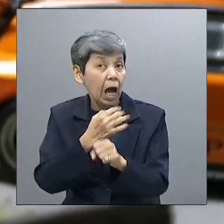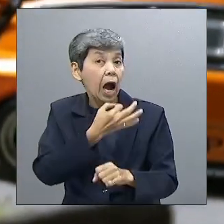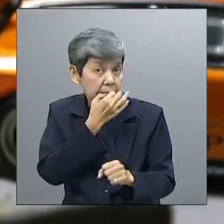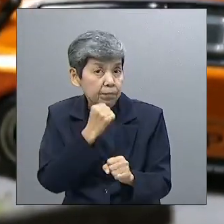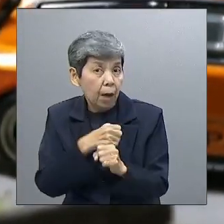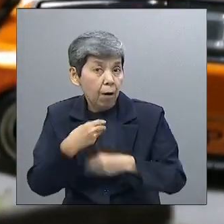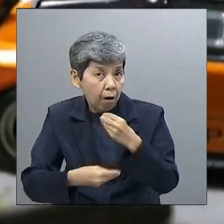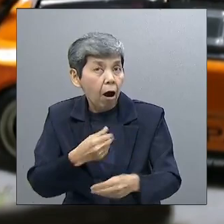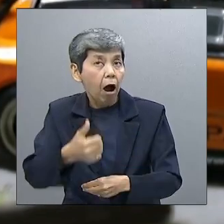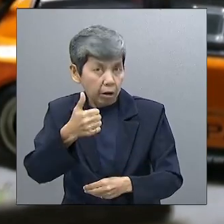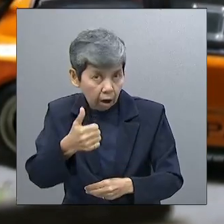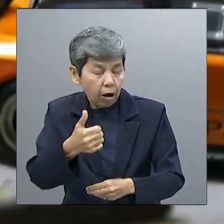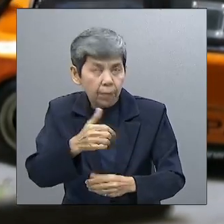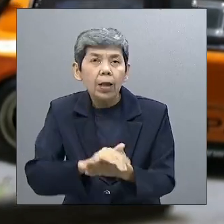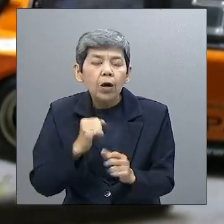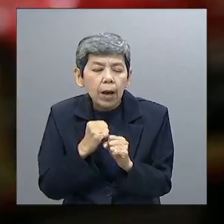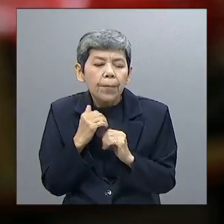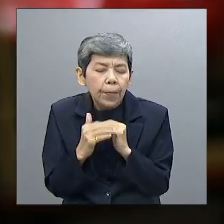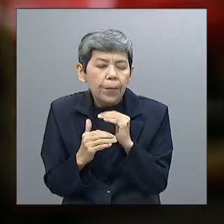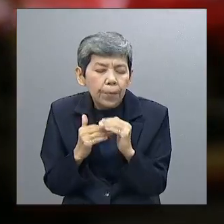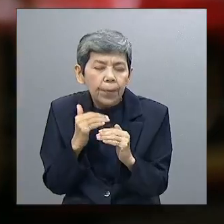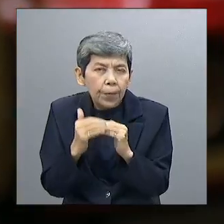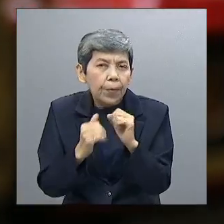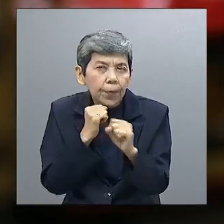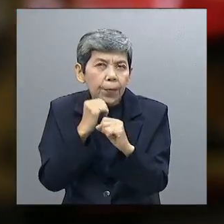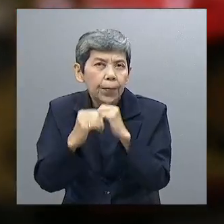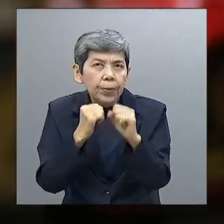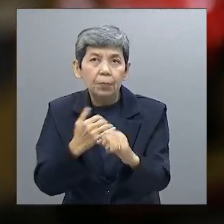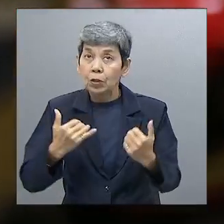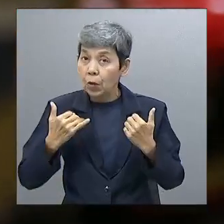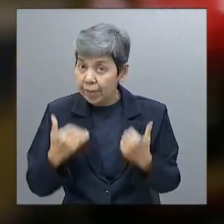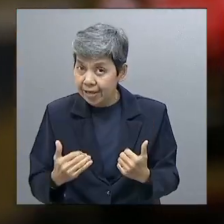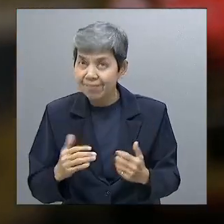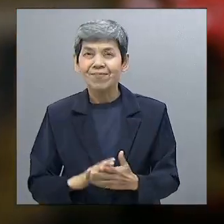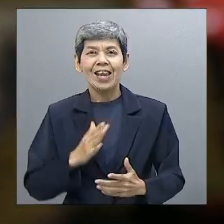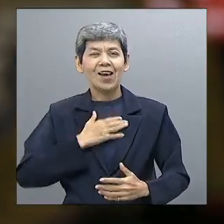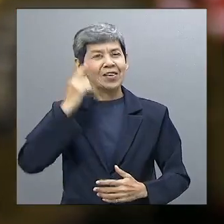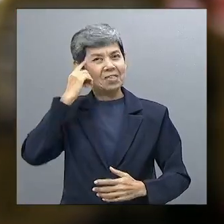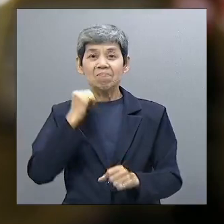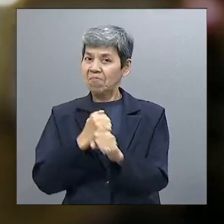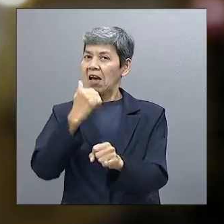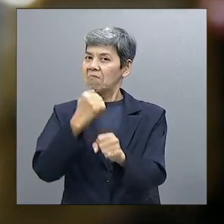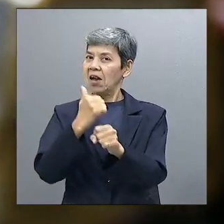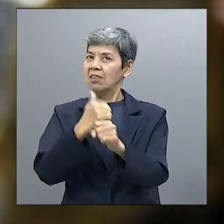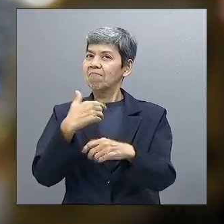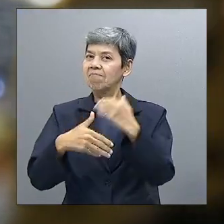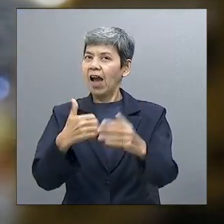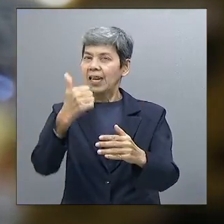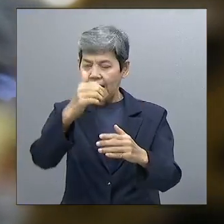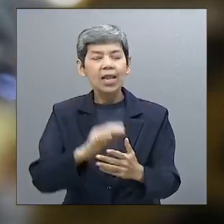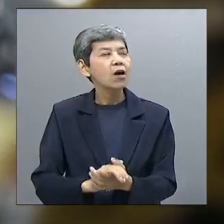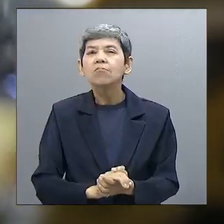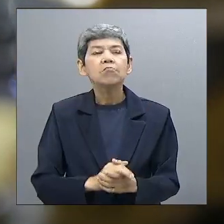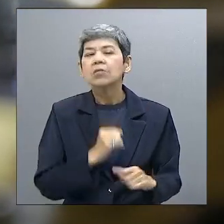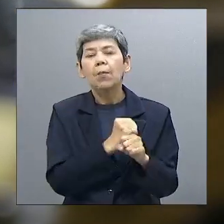ราได้ในอนาคตไหมนะครับเราก็ค่อยๆเทสมาเรื่อยๆจนมาถึงจุดๆนึงเราก็คิดว่าเฮ้ยมันสามารถไปต่อได้เราก็เลยตัดสินใจล